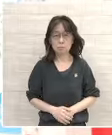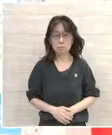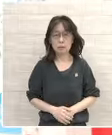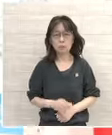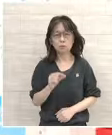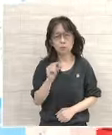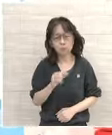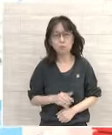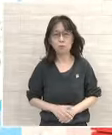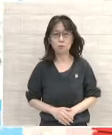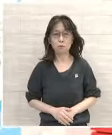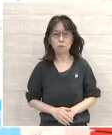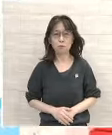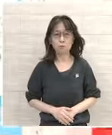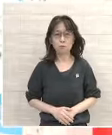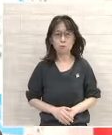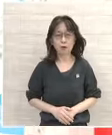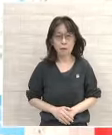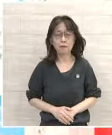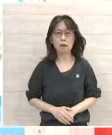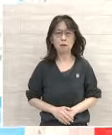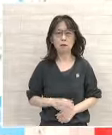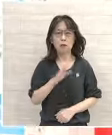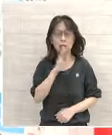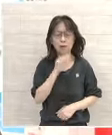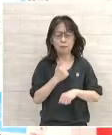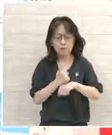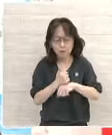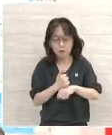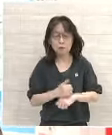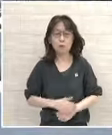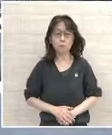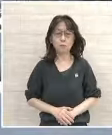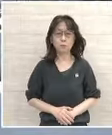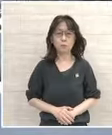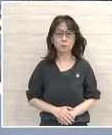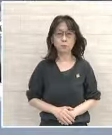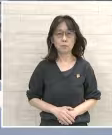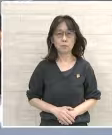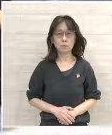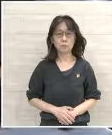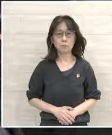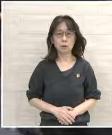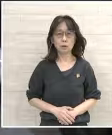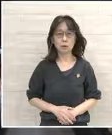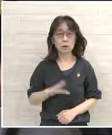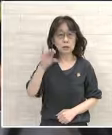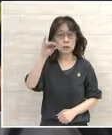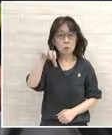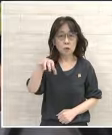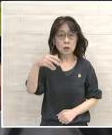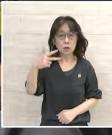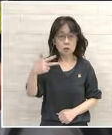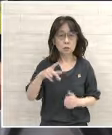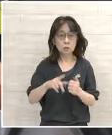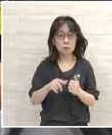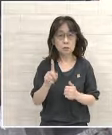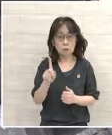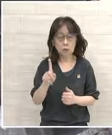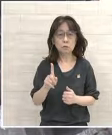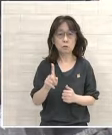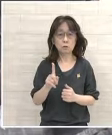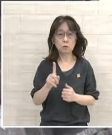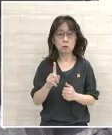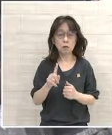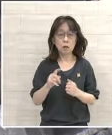っと、大変ですけど。 また千歳市でも路線バスの停留